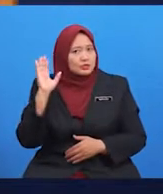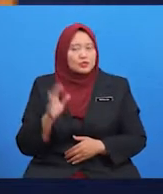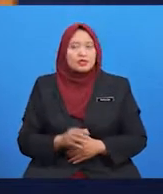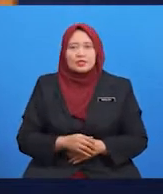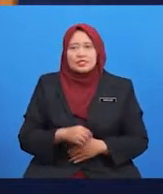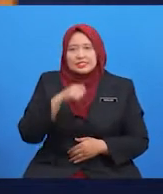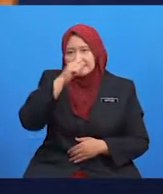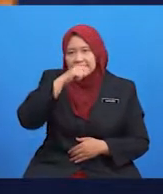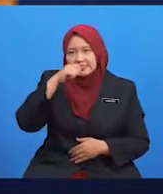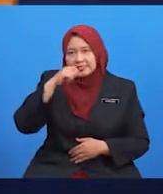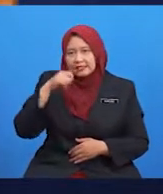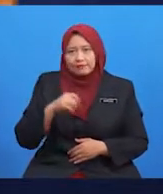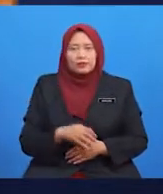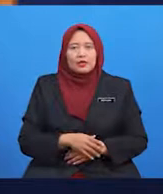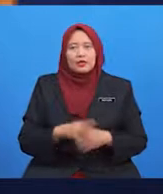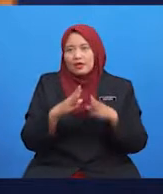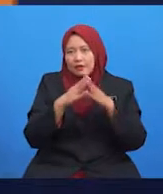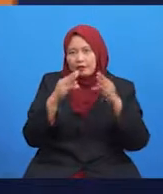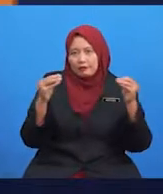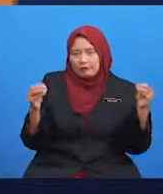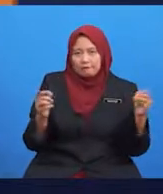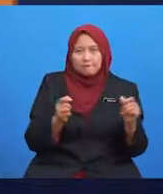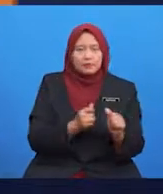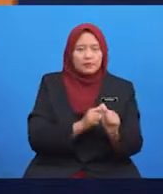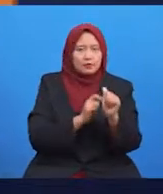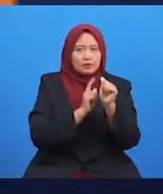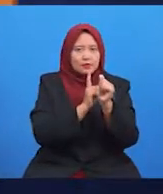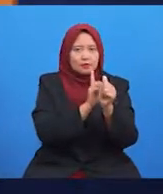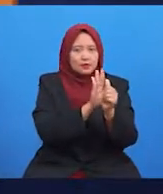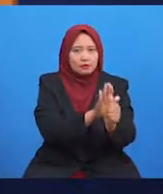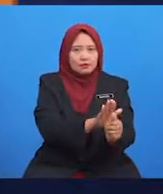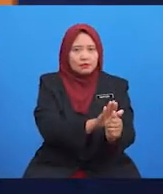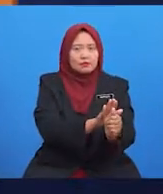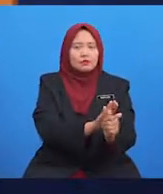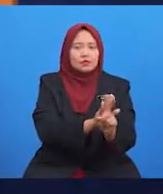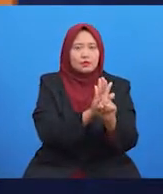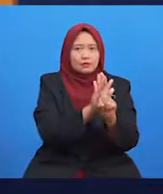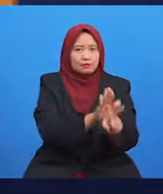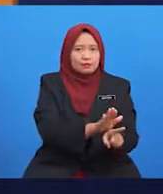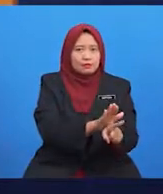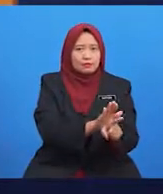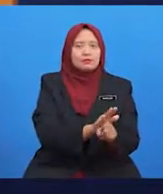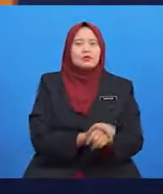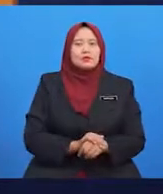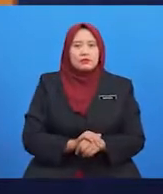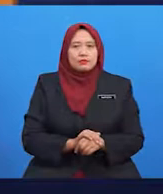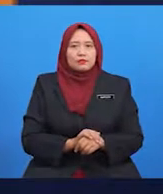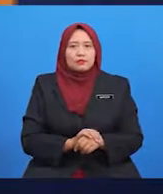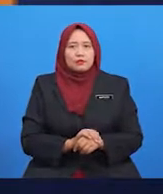Sebaik selesai imam memberi salam, dia berdoa singkat, kemudian menerjah